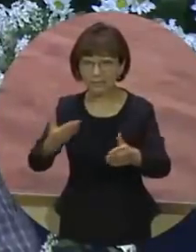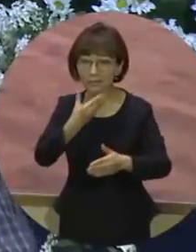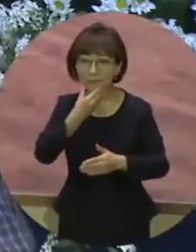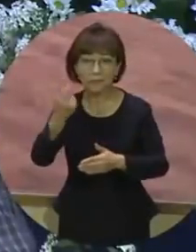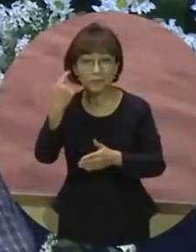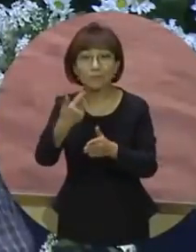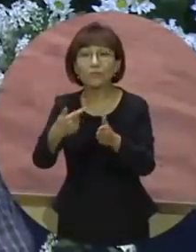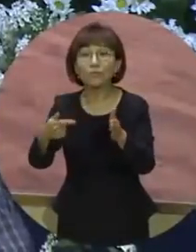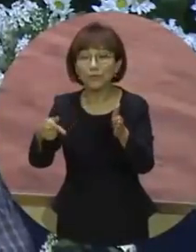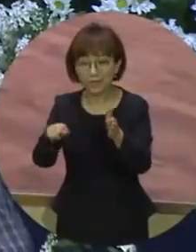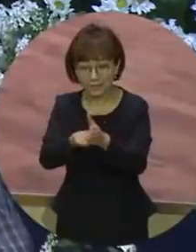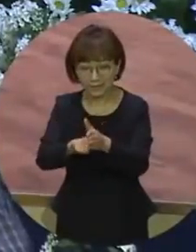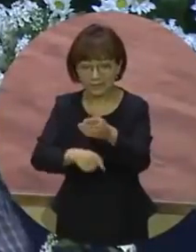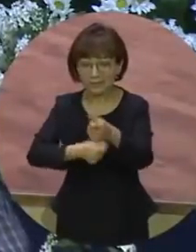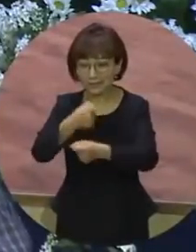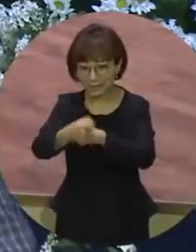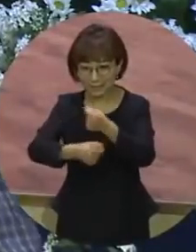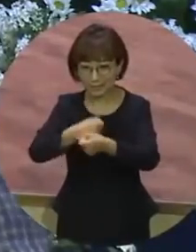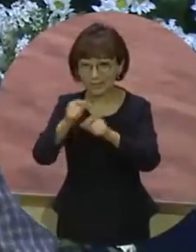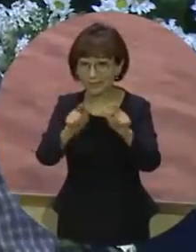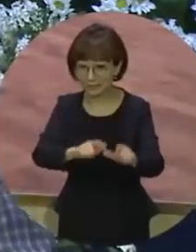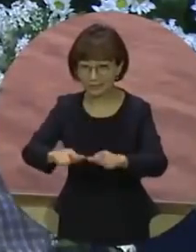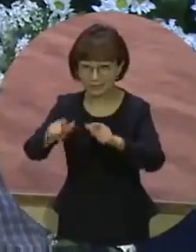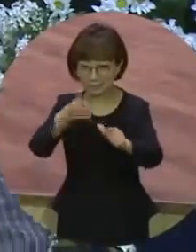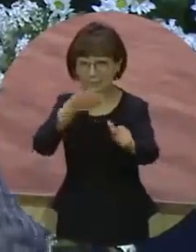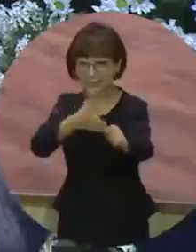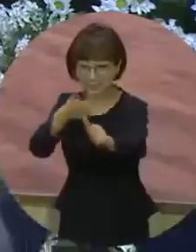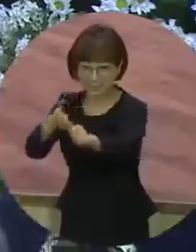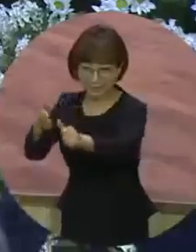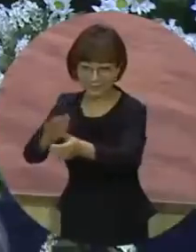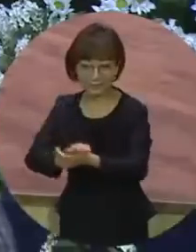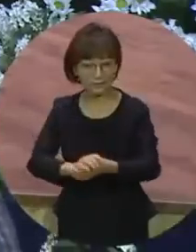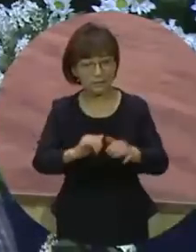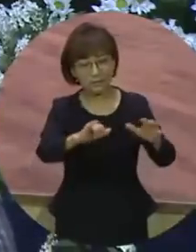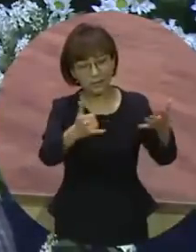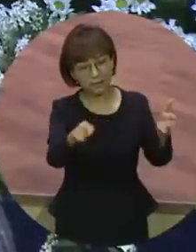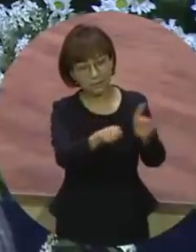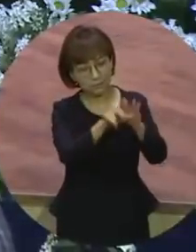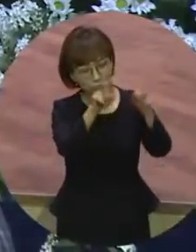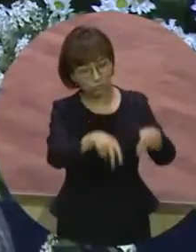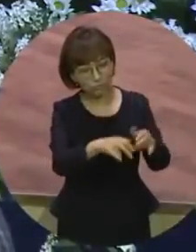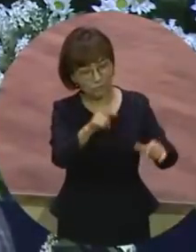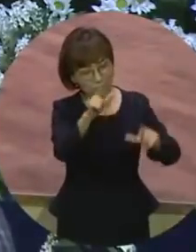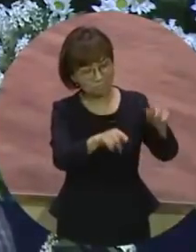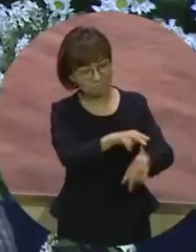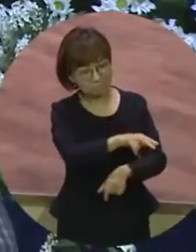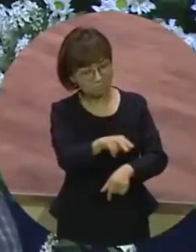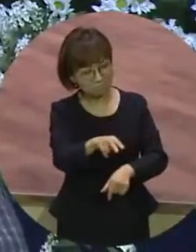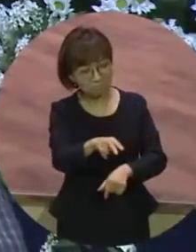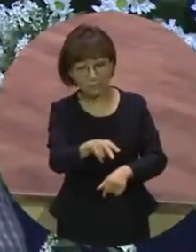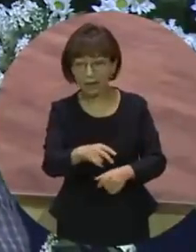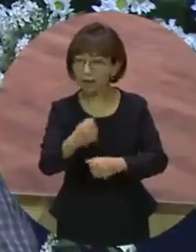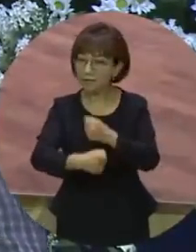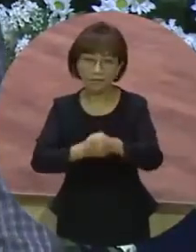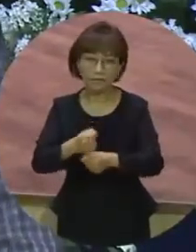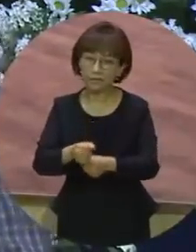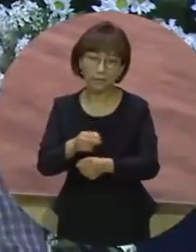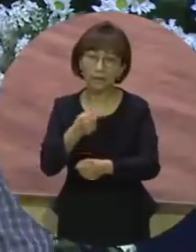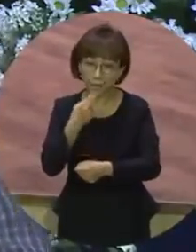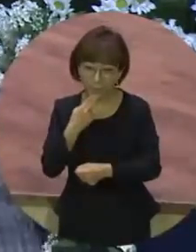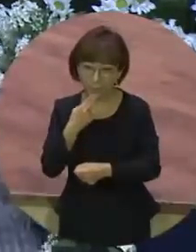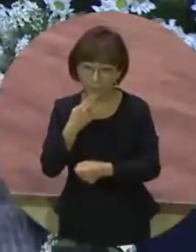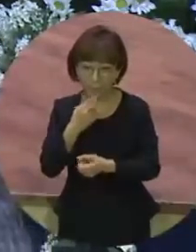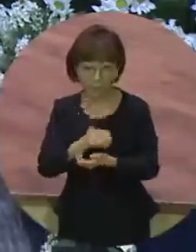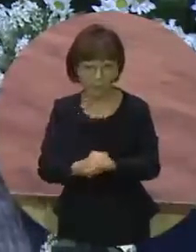인생을 사셨습니까? 자유롭지 못해요. 이 세상은 불안하고 뭔가에 잡혀 사는데 복음